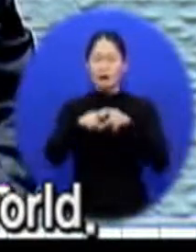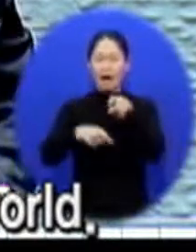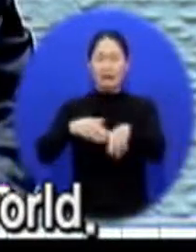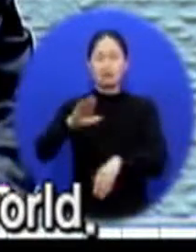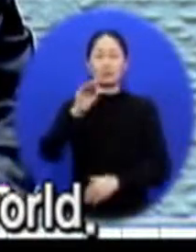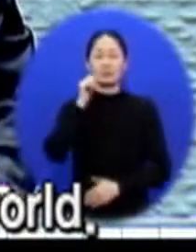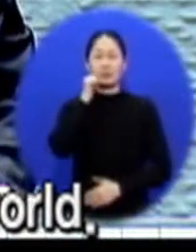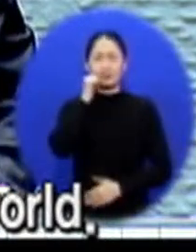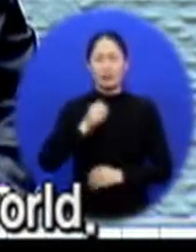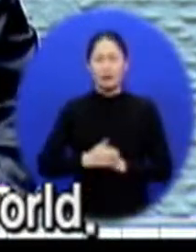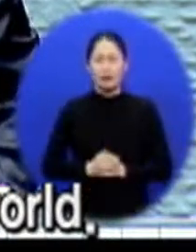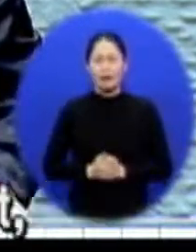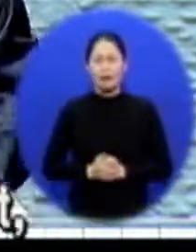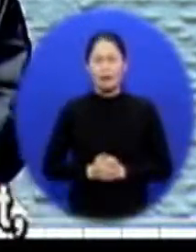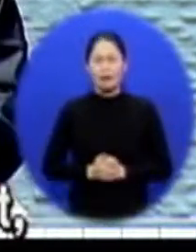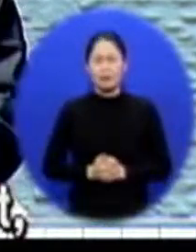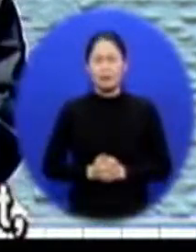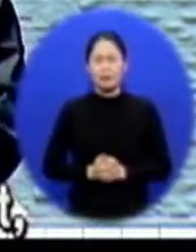못합니다